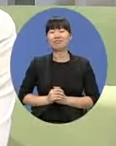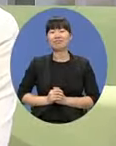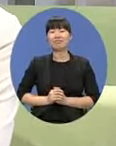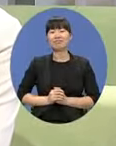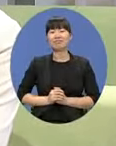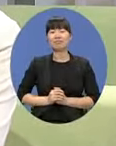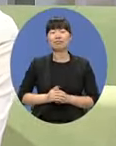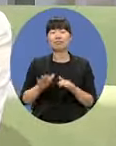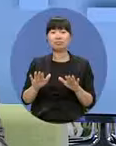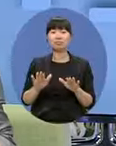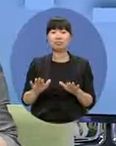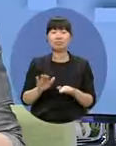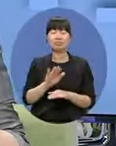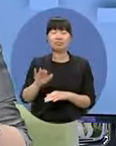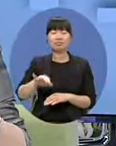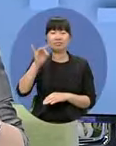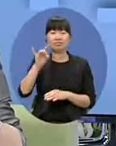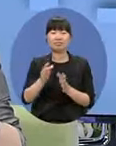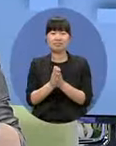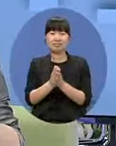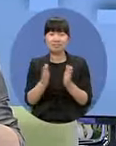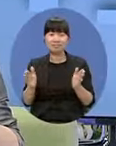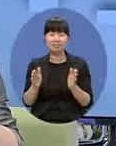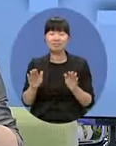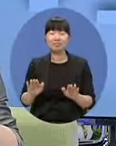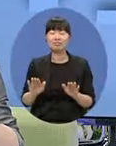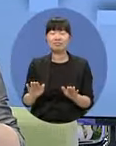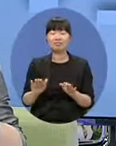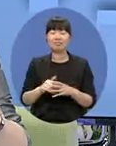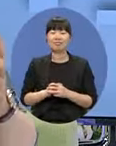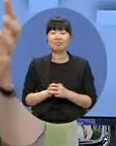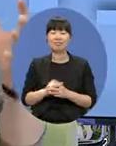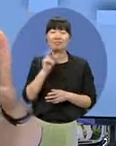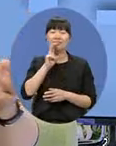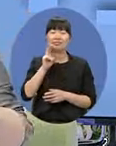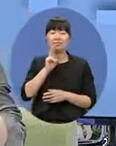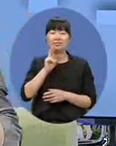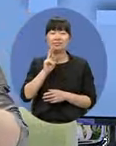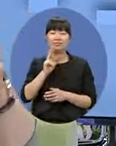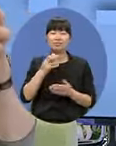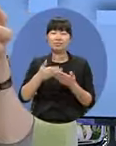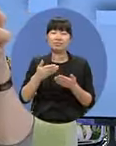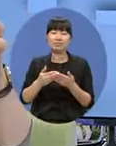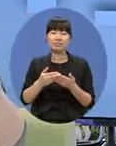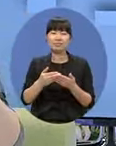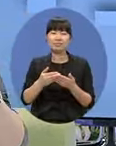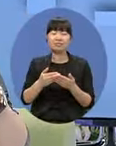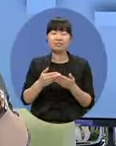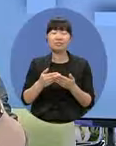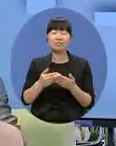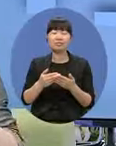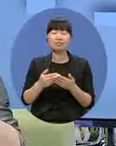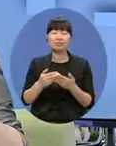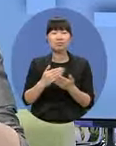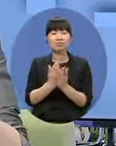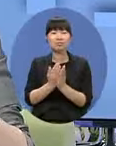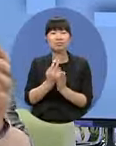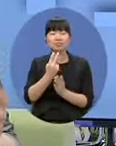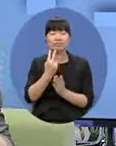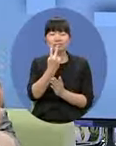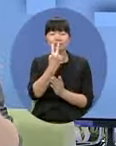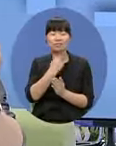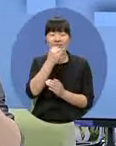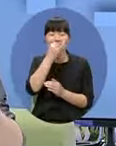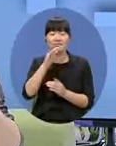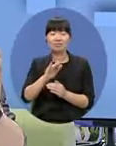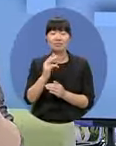그렇네요. 네. 그러니까 지금 우리가 처음에 오늘 시작을 하면서는 사실은 이 음악 예체능하고 공부하고 두 마리 토끼라는 표현을 썼는데 네. 오늘 얘기를 쭉 들어보니까